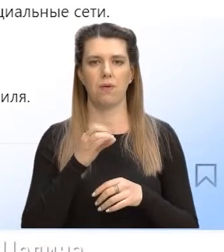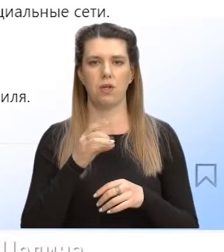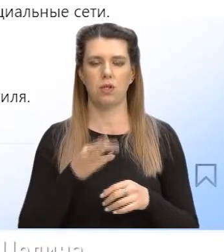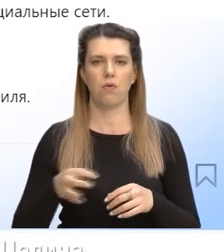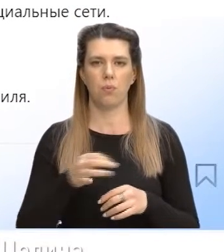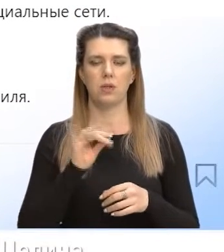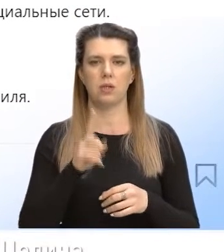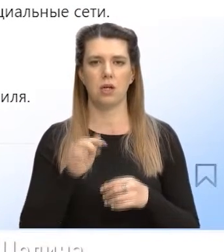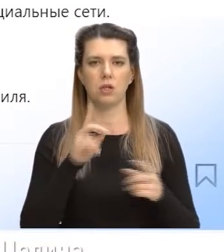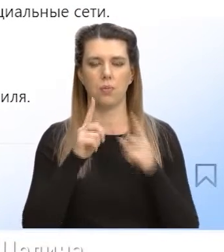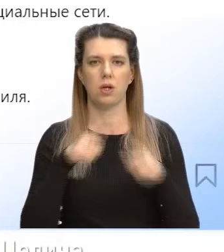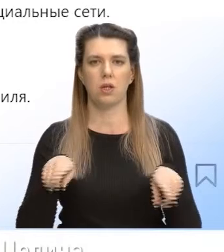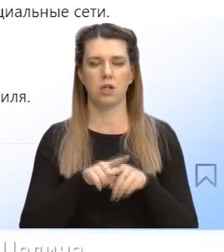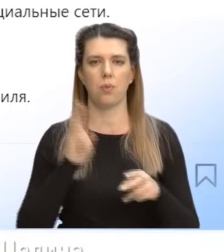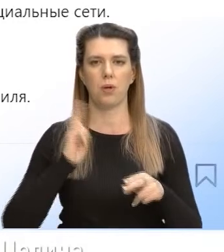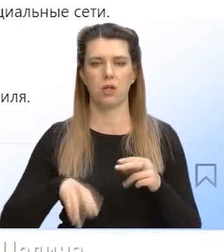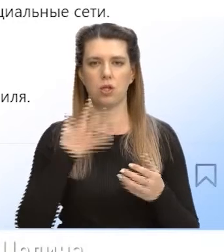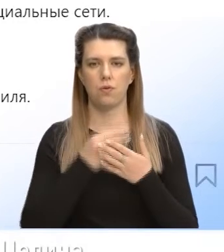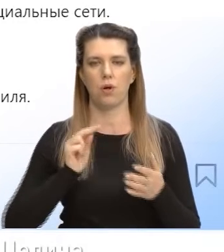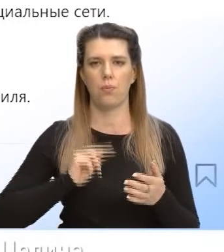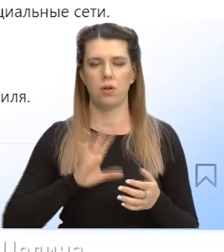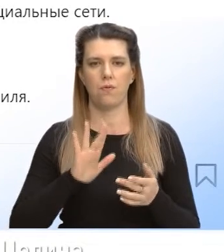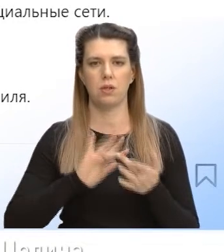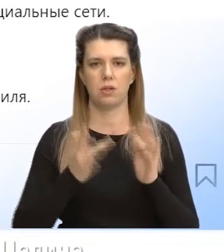области и заксобрания также прекращает работу в instagram